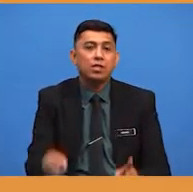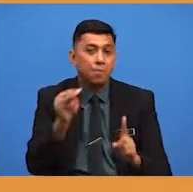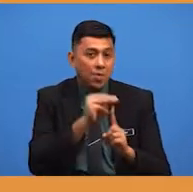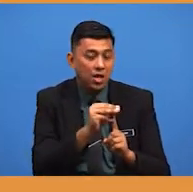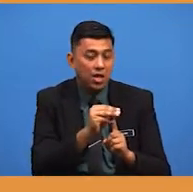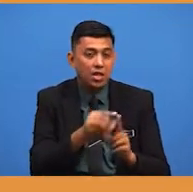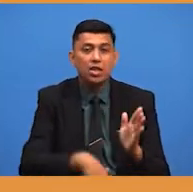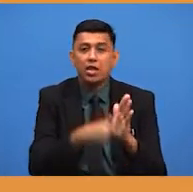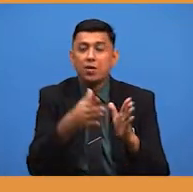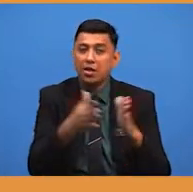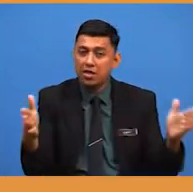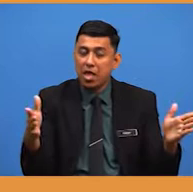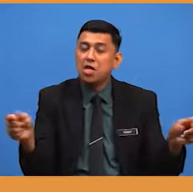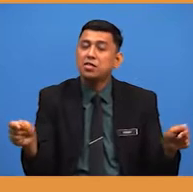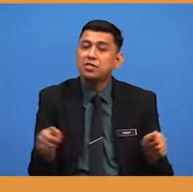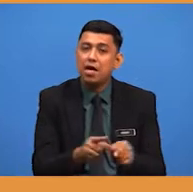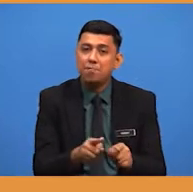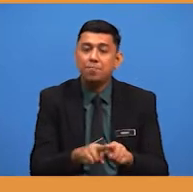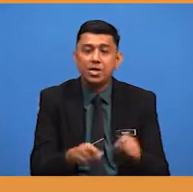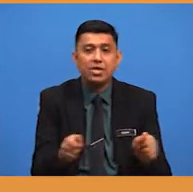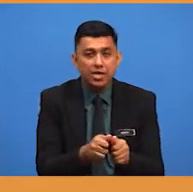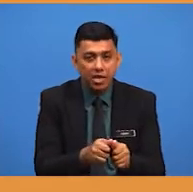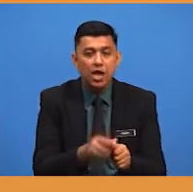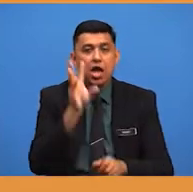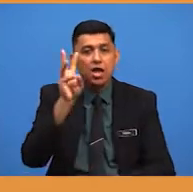Skor lebih besar dan sama dengan 60?